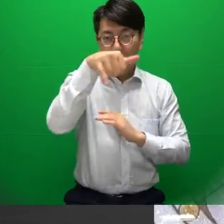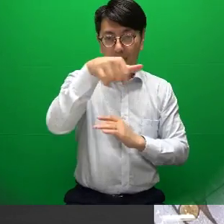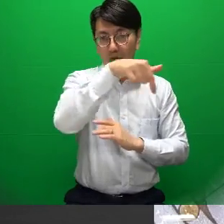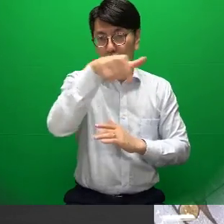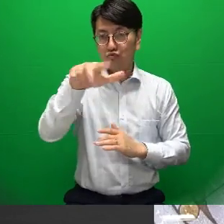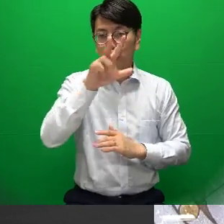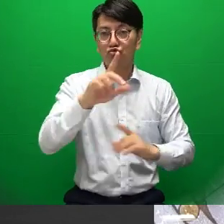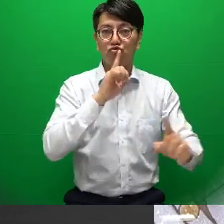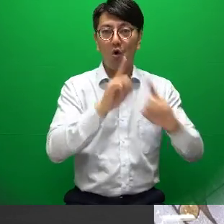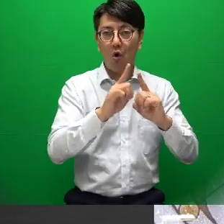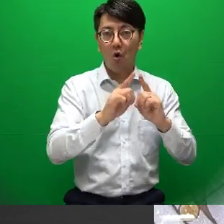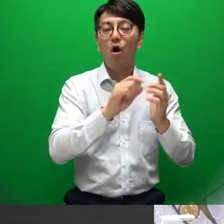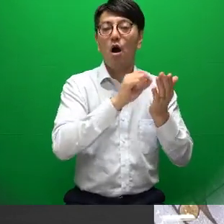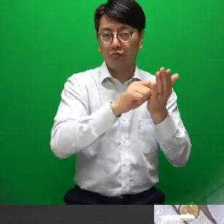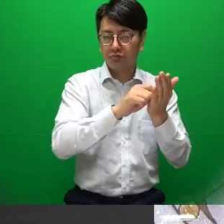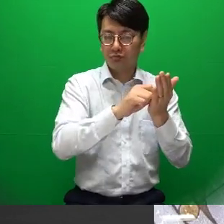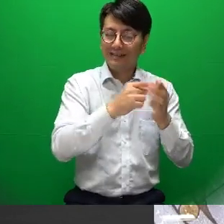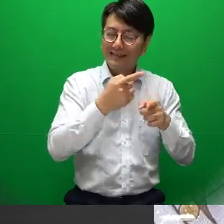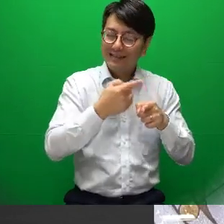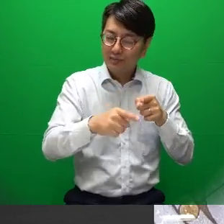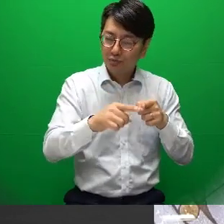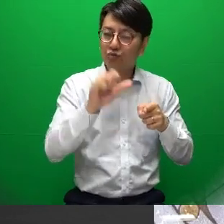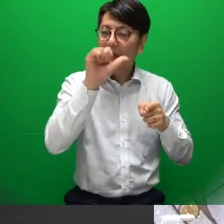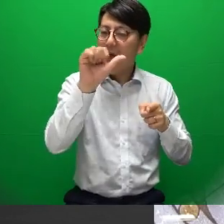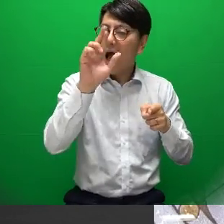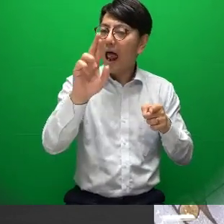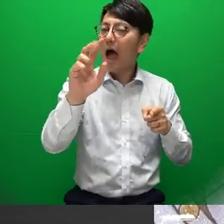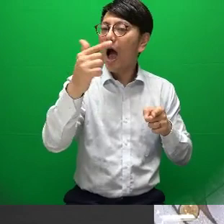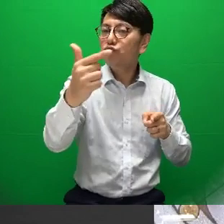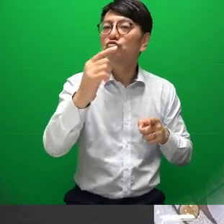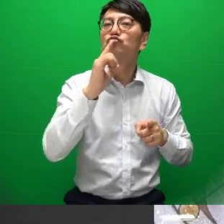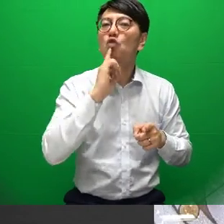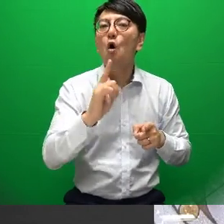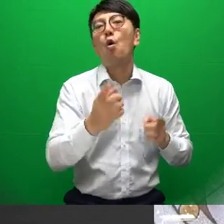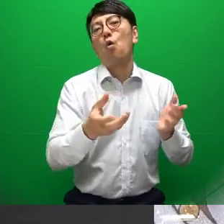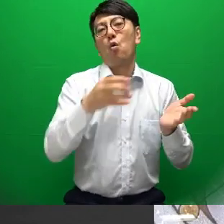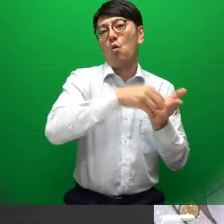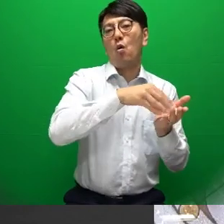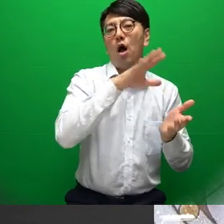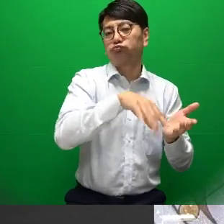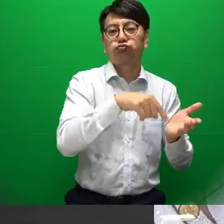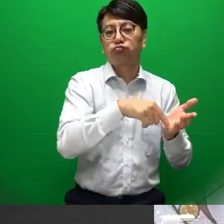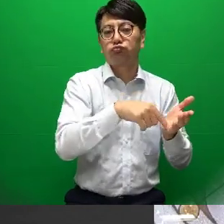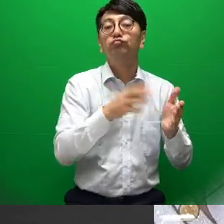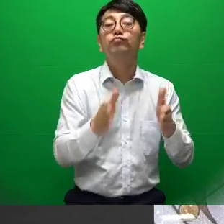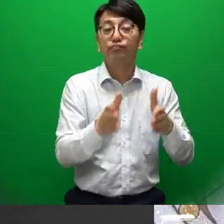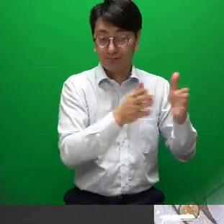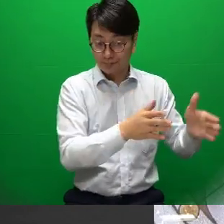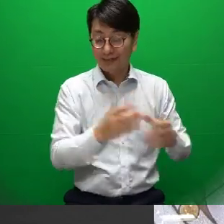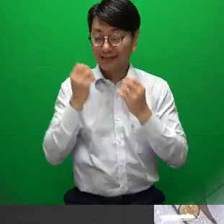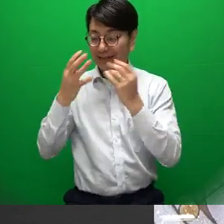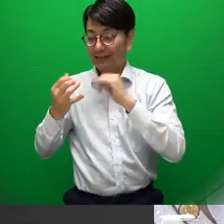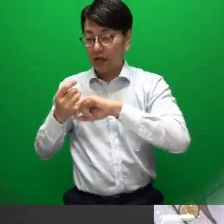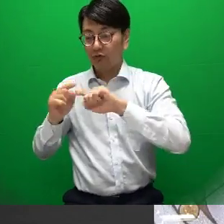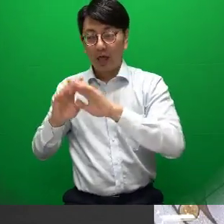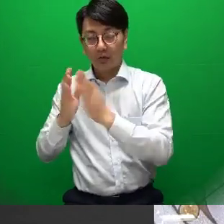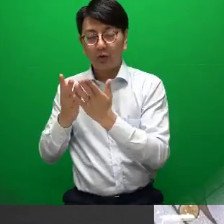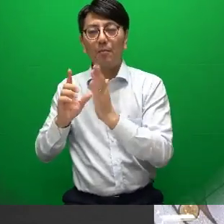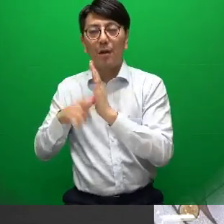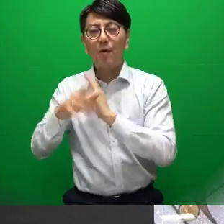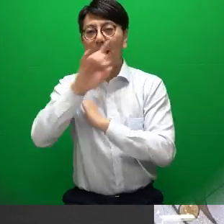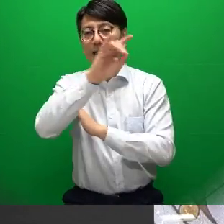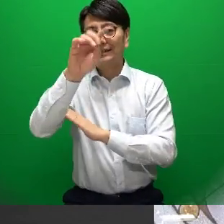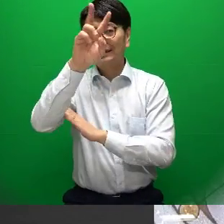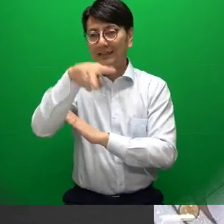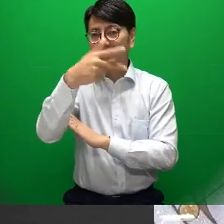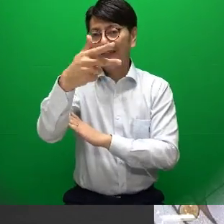ます一部アラーム号が混じっていますそれから新約聖書はギリシャ語で書かれてい